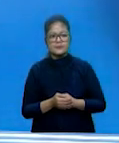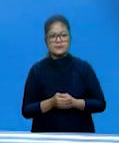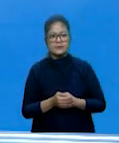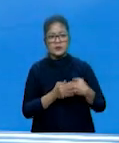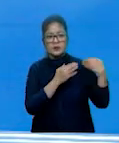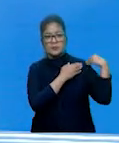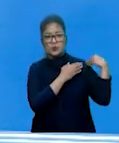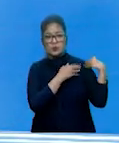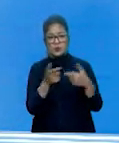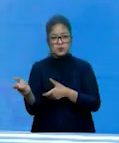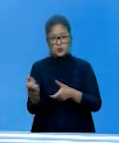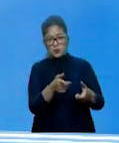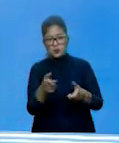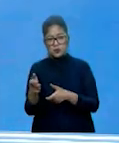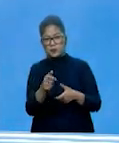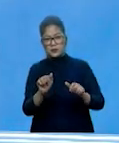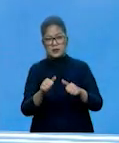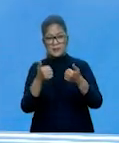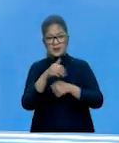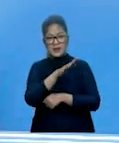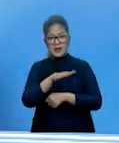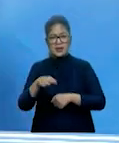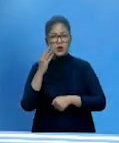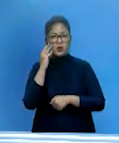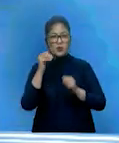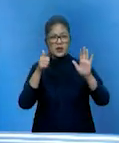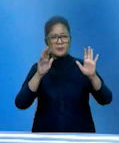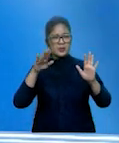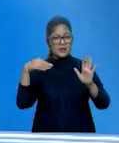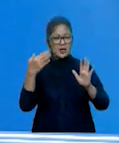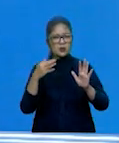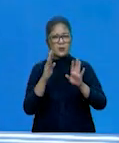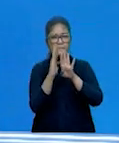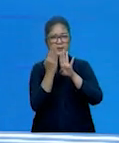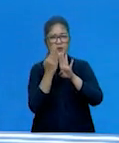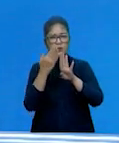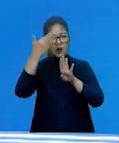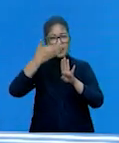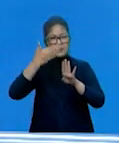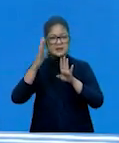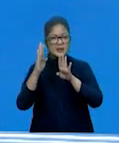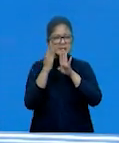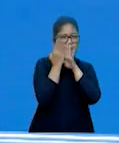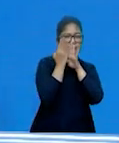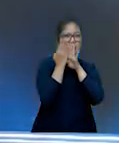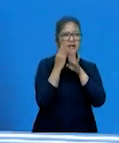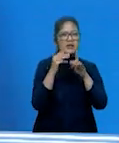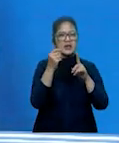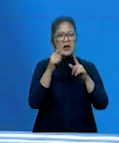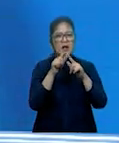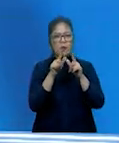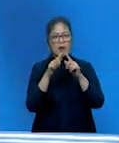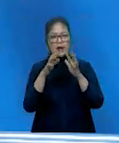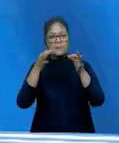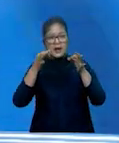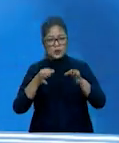pemirsa petugas Damkar menyelamatkan jari seorang bocah 6 tahun yang terjepit pintu kaca di rawaangun Jakarta Timur insiden